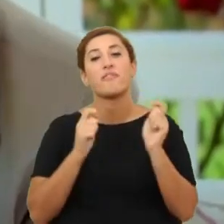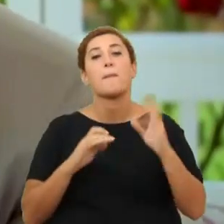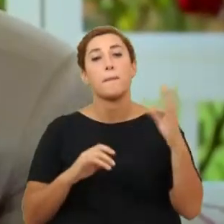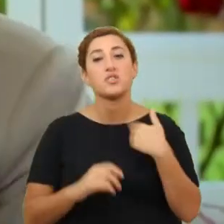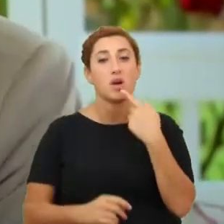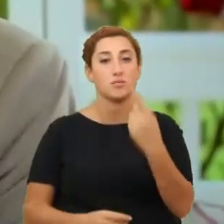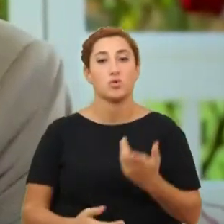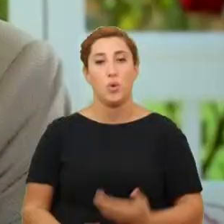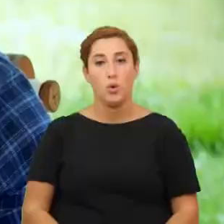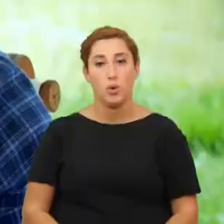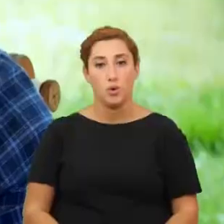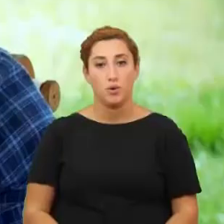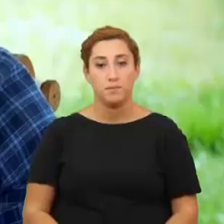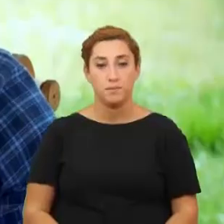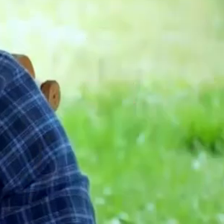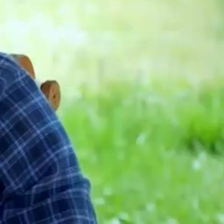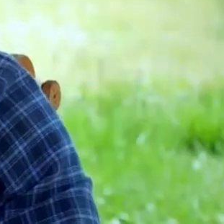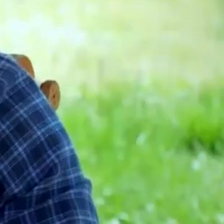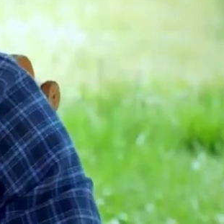halledemeyeceğimi söylüyorum.